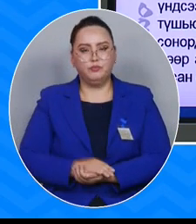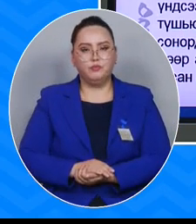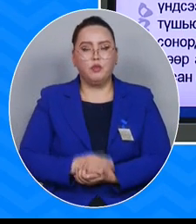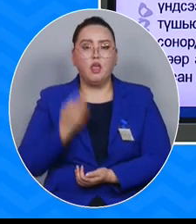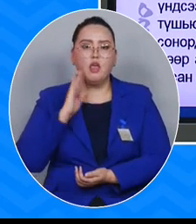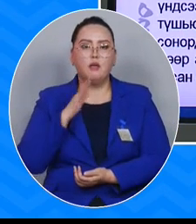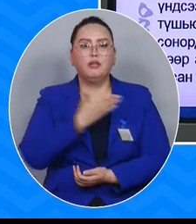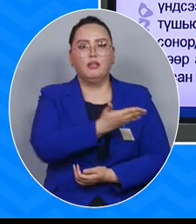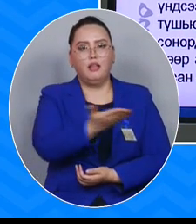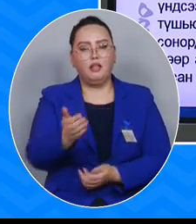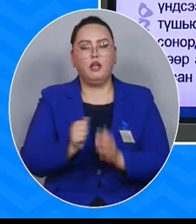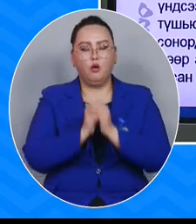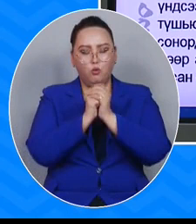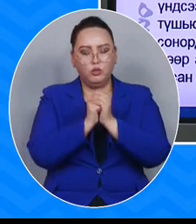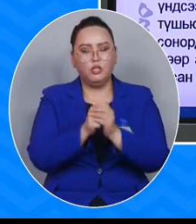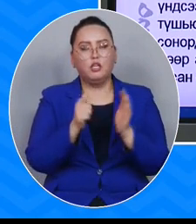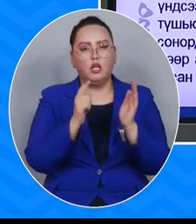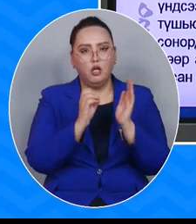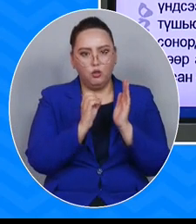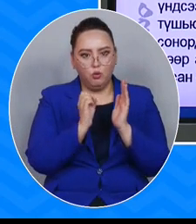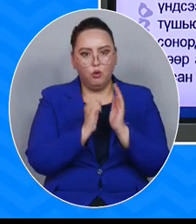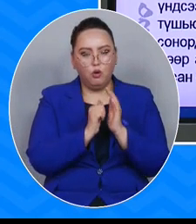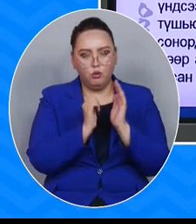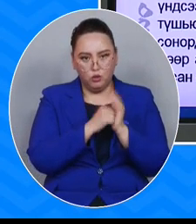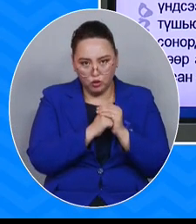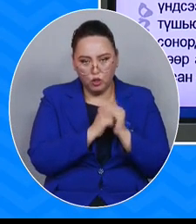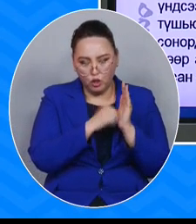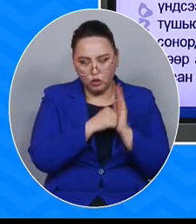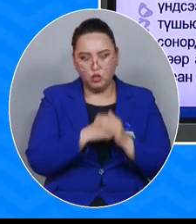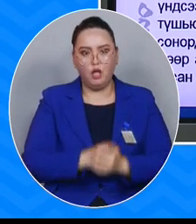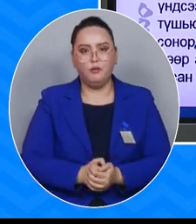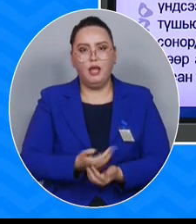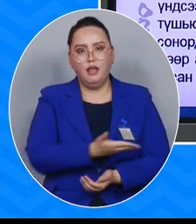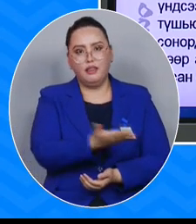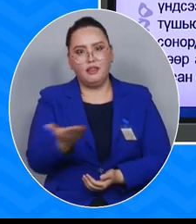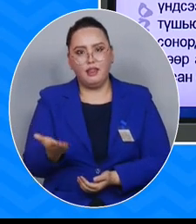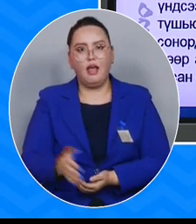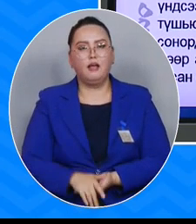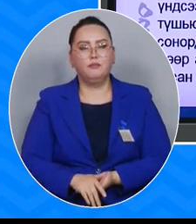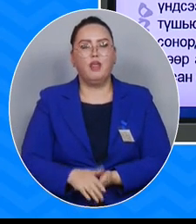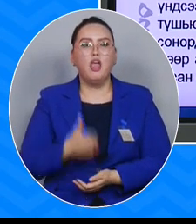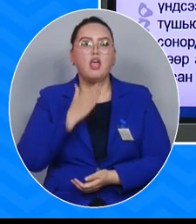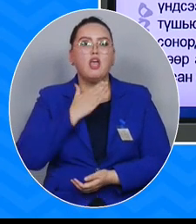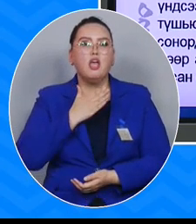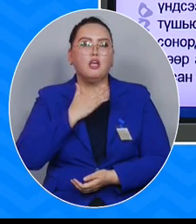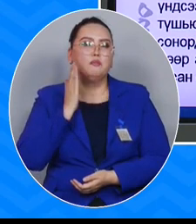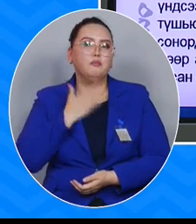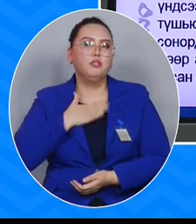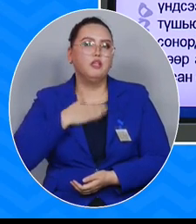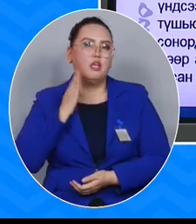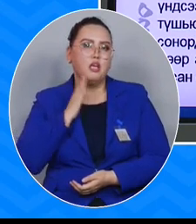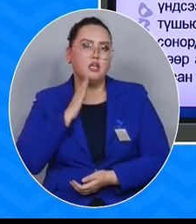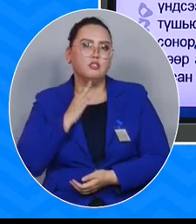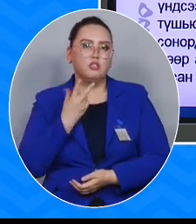баатрый осоор хүндлээ хучртай. Та хан эйцэг эсүхэн үй ас хатан гэжэд мэн өнэнчд үтгэж хаарда бөртатныг мэн